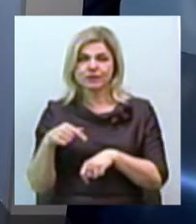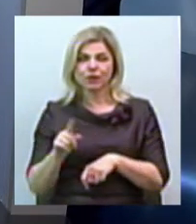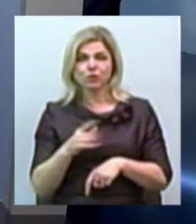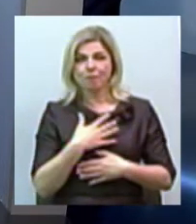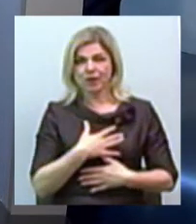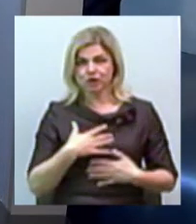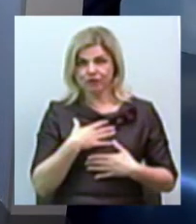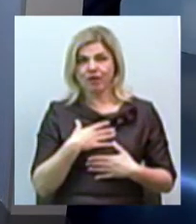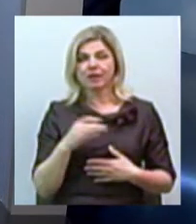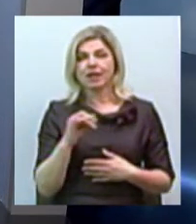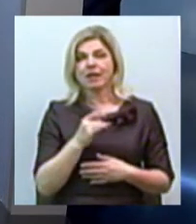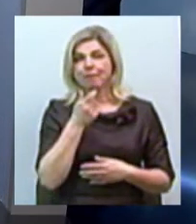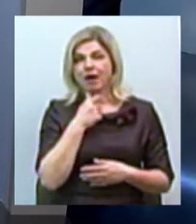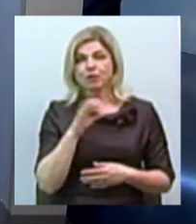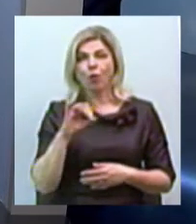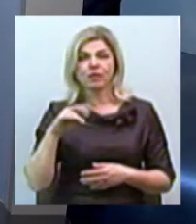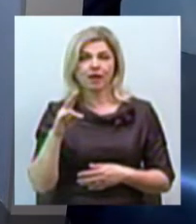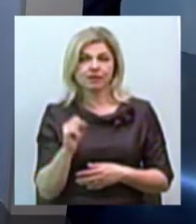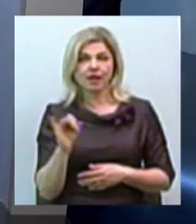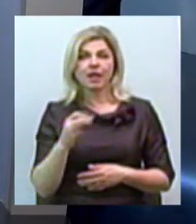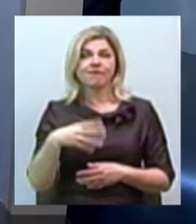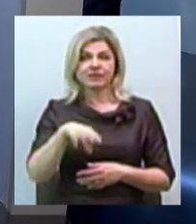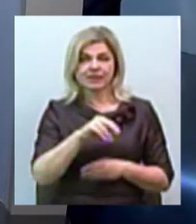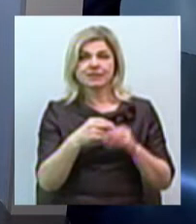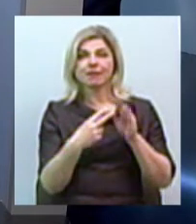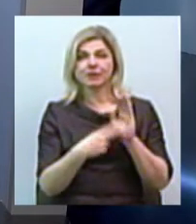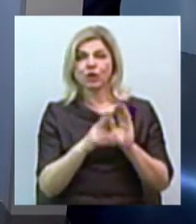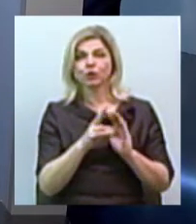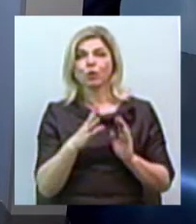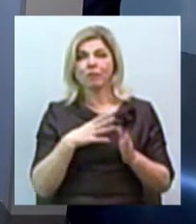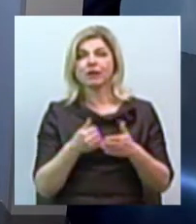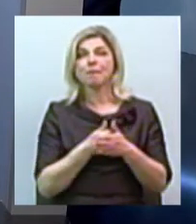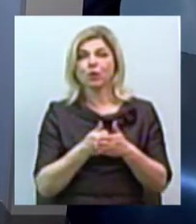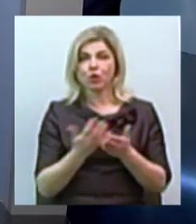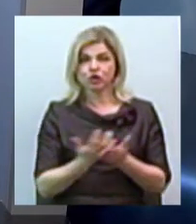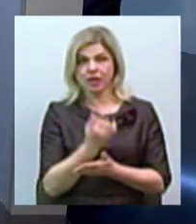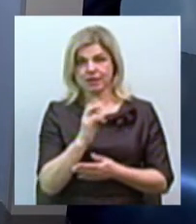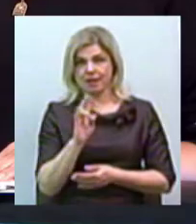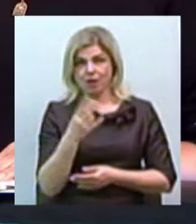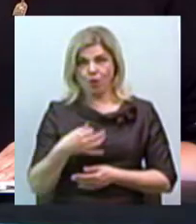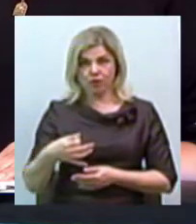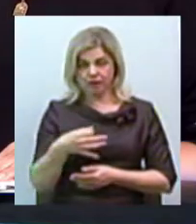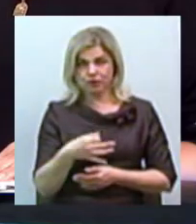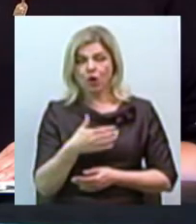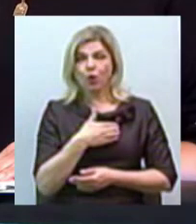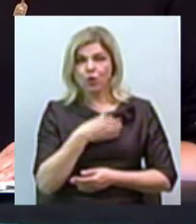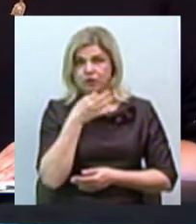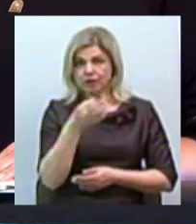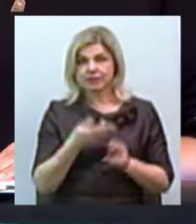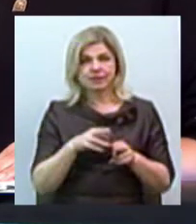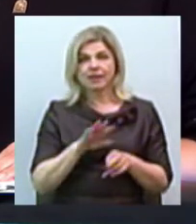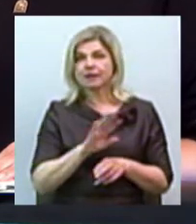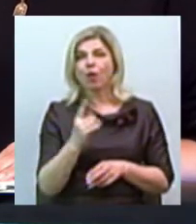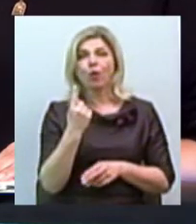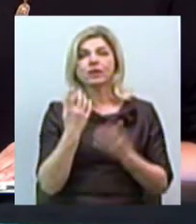переживала і пані Олена, і всі 17, які успішно пройшли на Миколаївщині. Я хочу сказати, що це не один день, і це